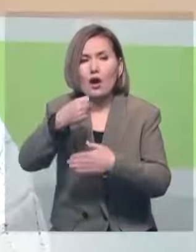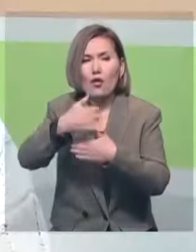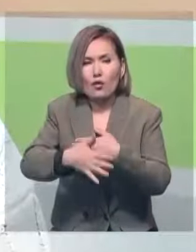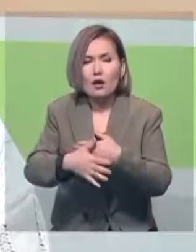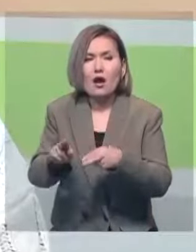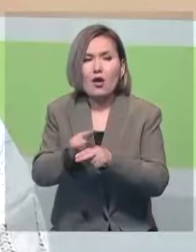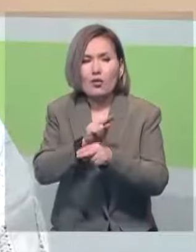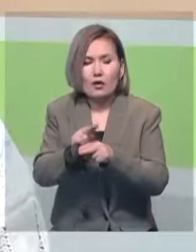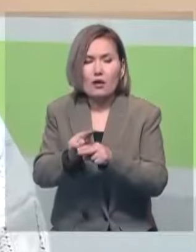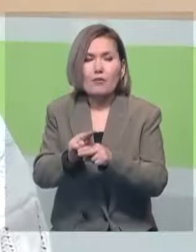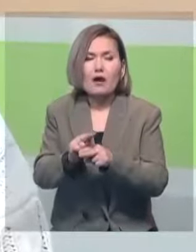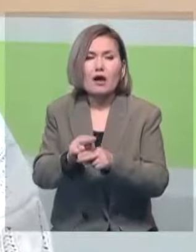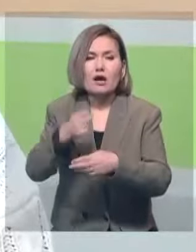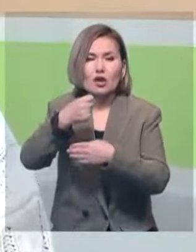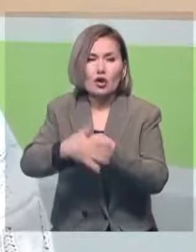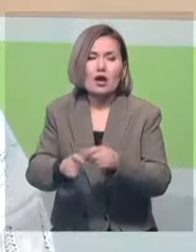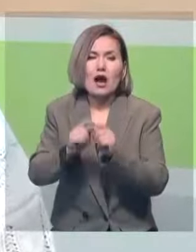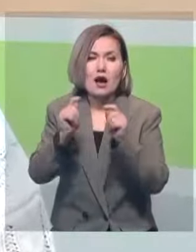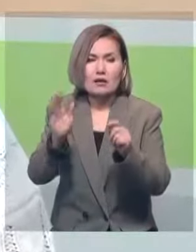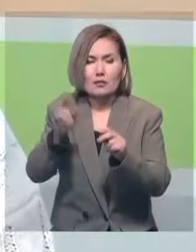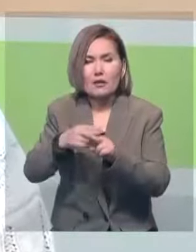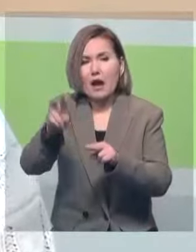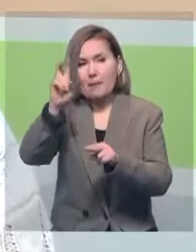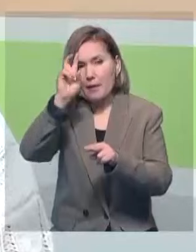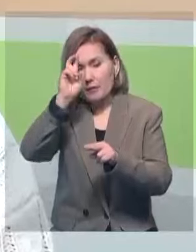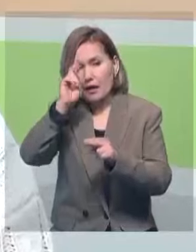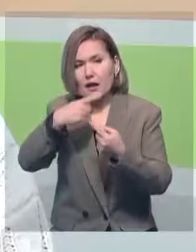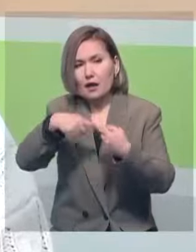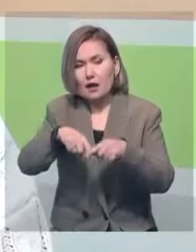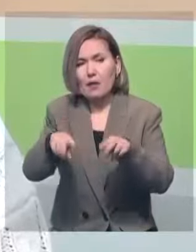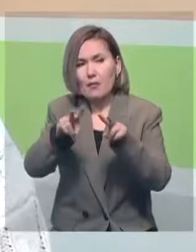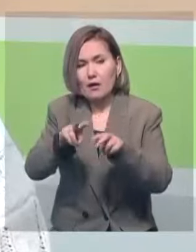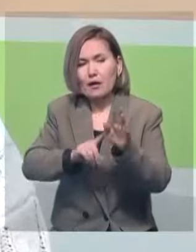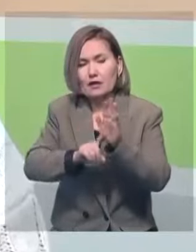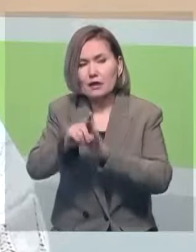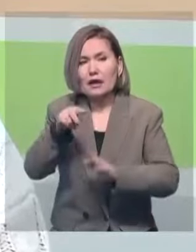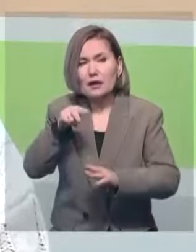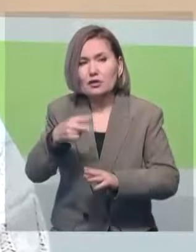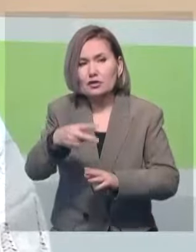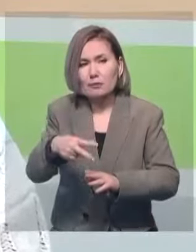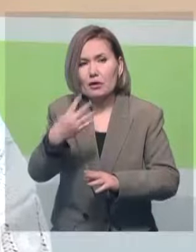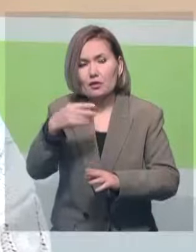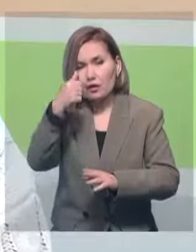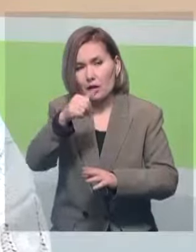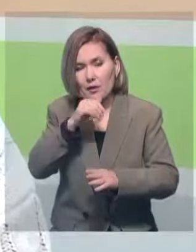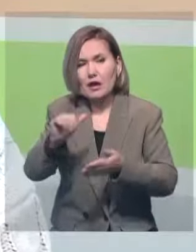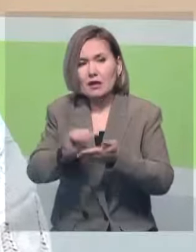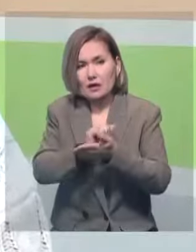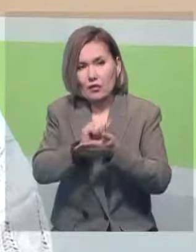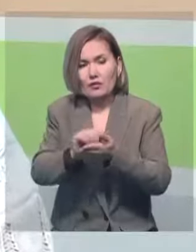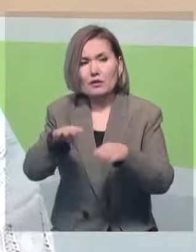құрылысы басталады. Жобалық сметалық құжаттар мемлекеттік сараптамадан 2024 жылы қаңтар айында шығатын болады.